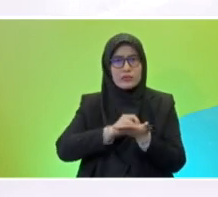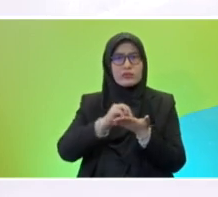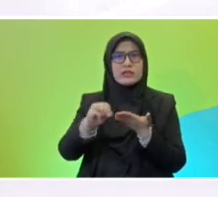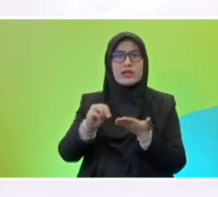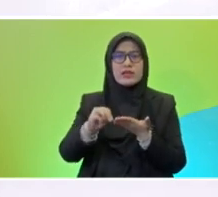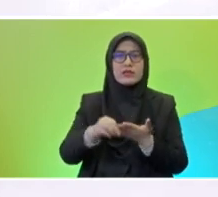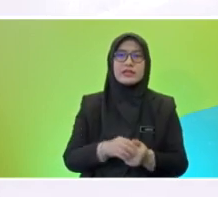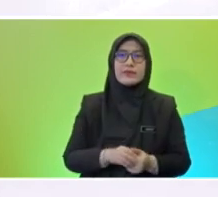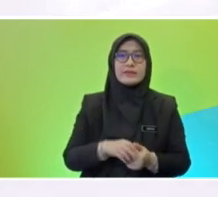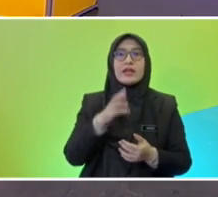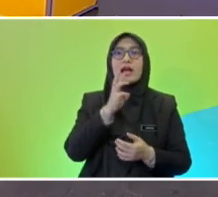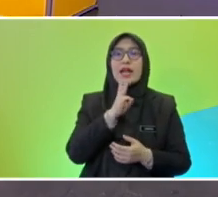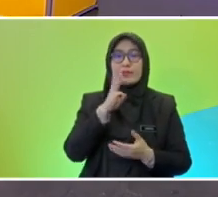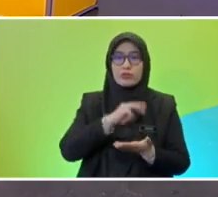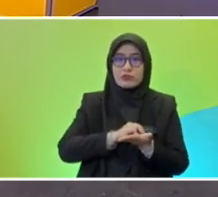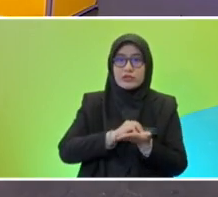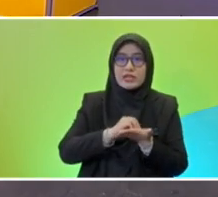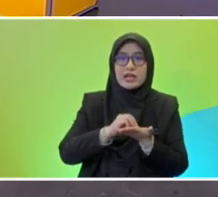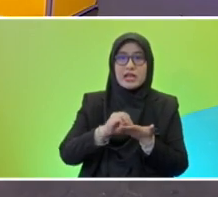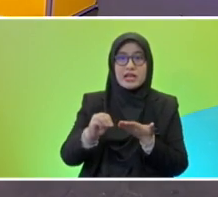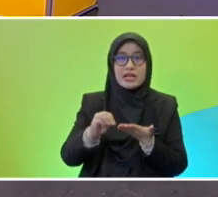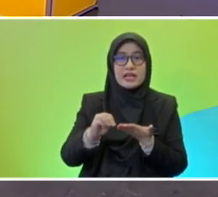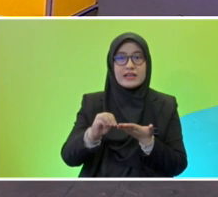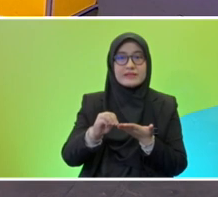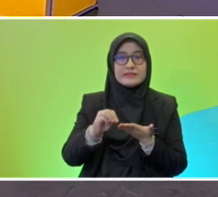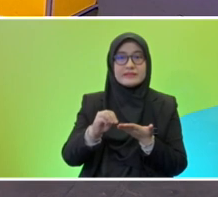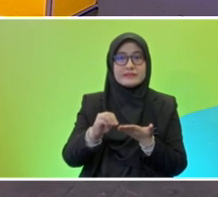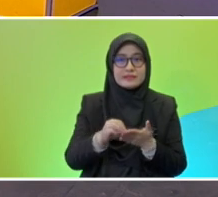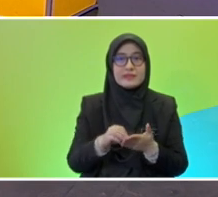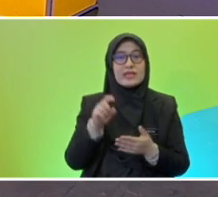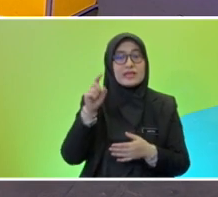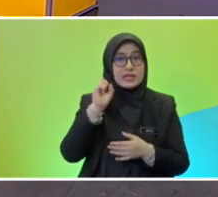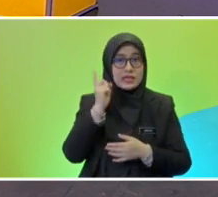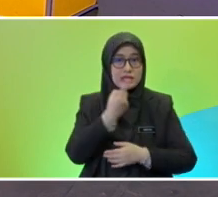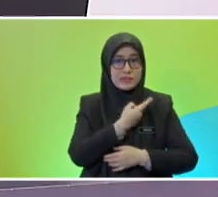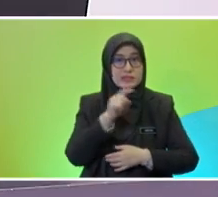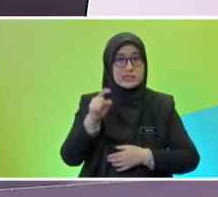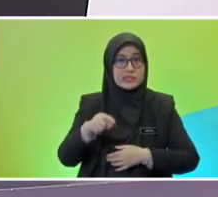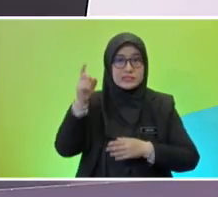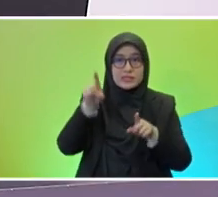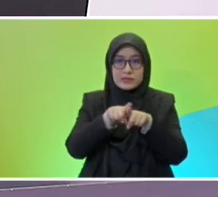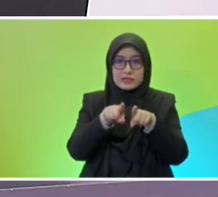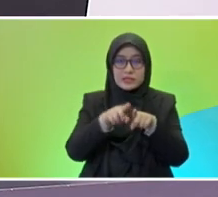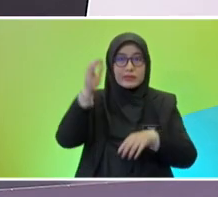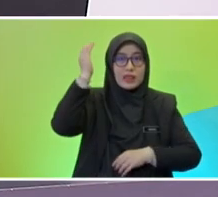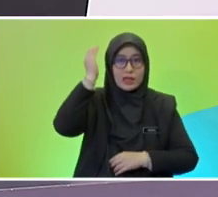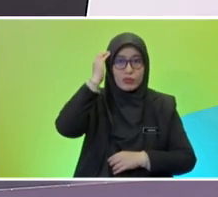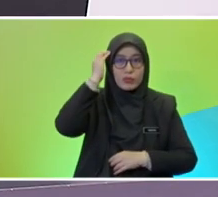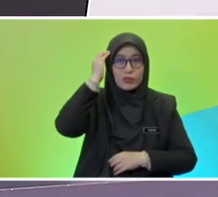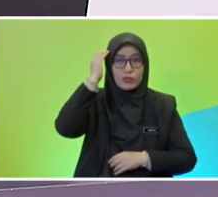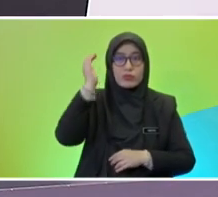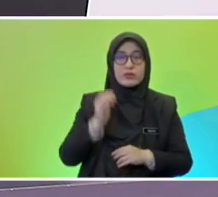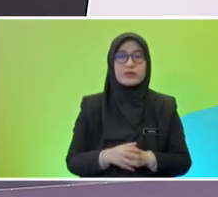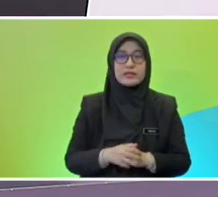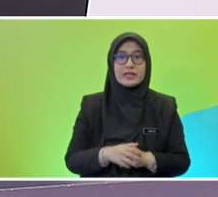hah ayo mutlak Oke kita tengok apa yang pesan sama kita kena tahu dulu oke sebelum kita pergi